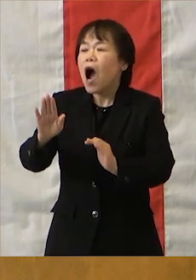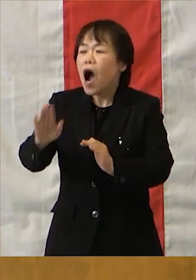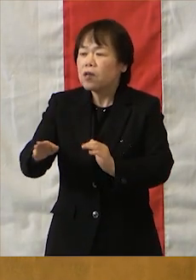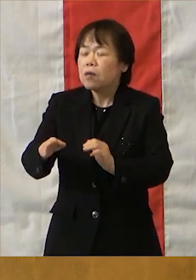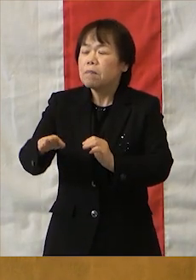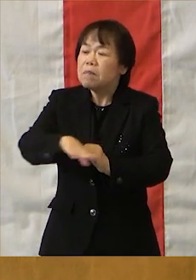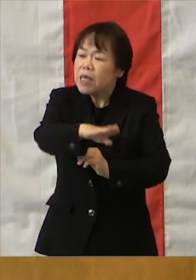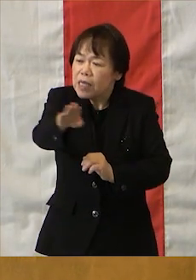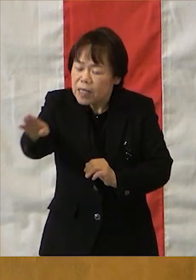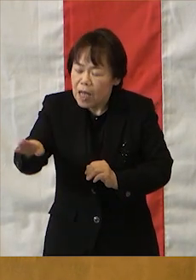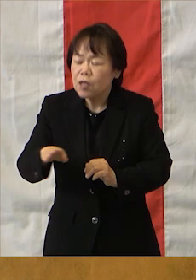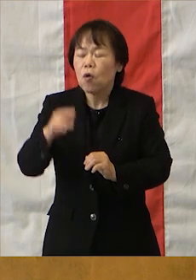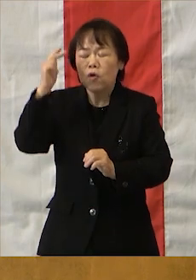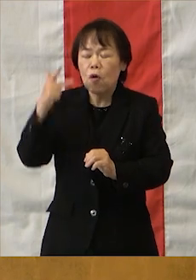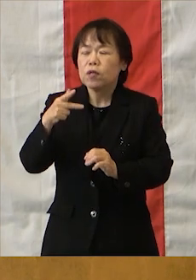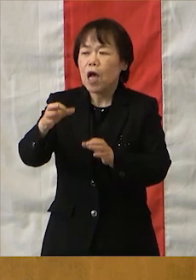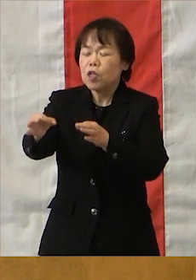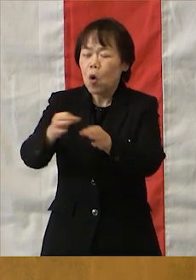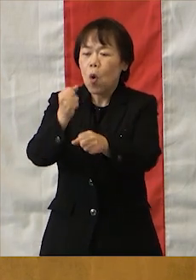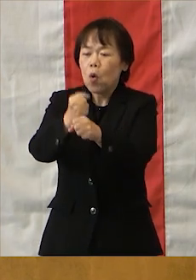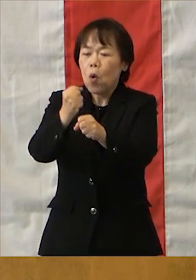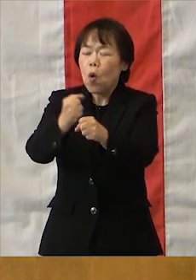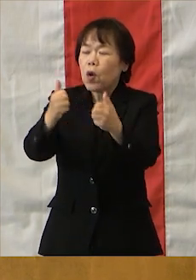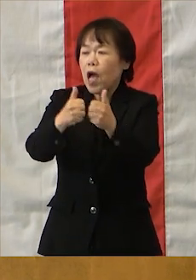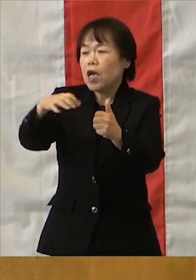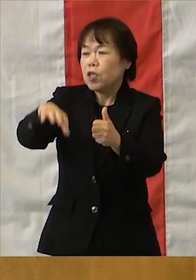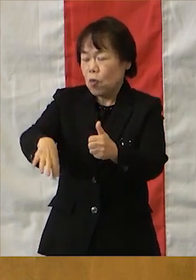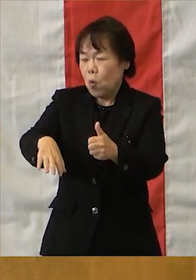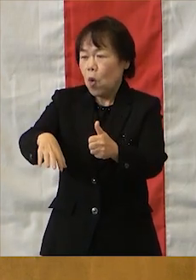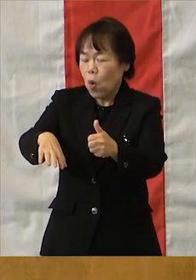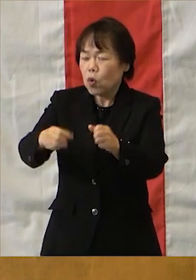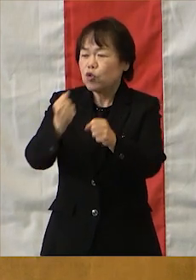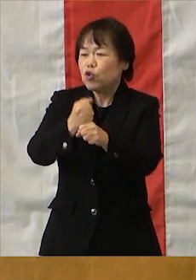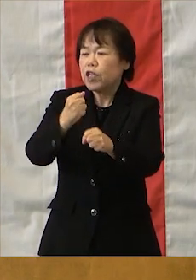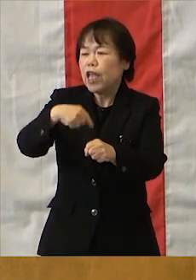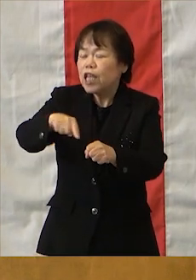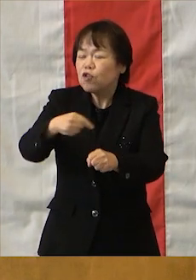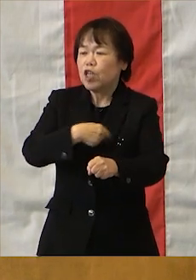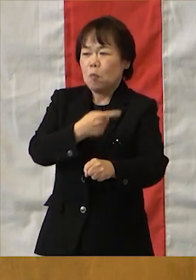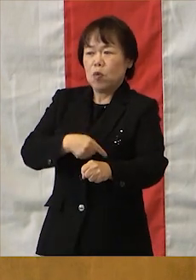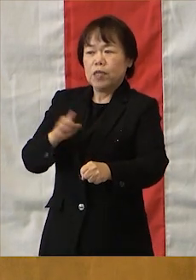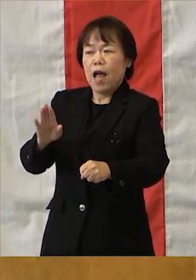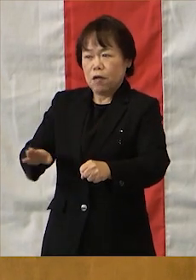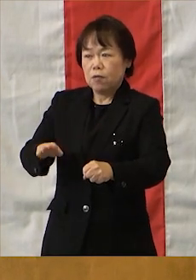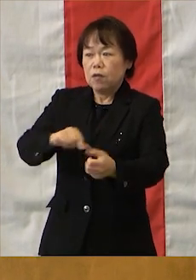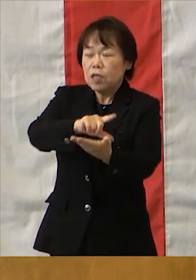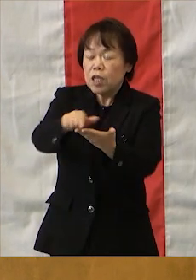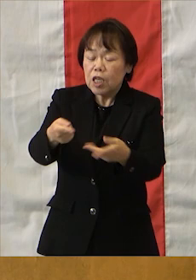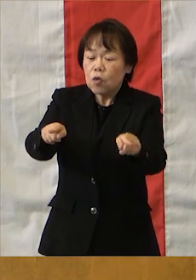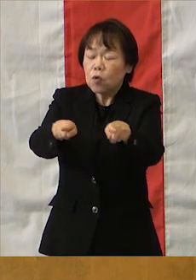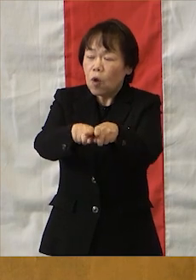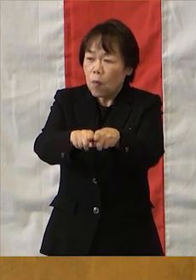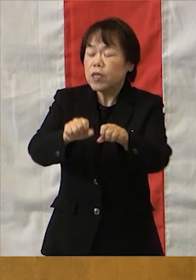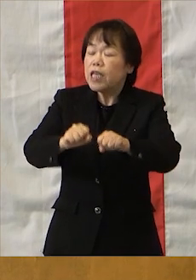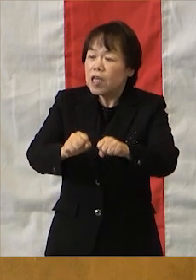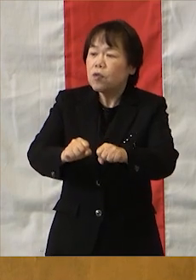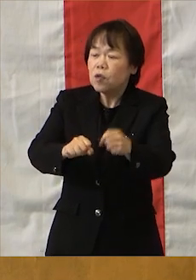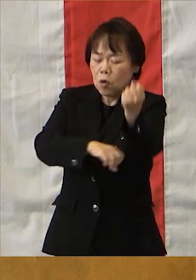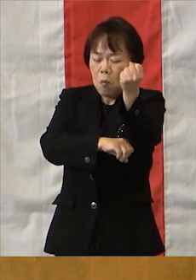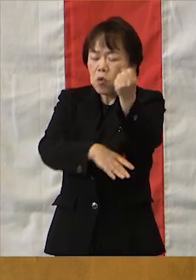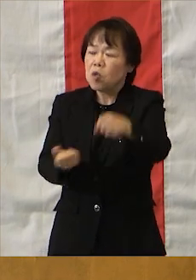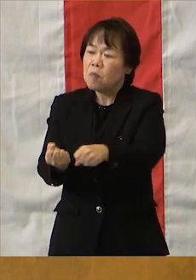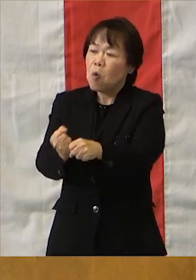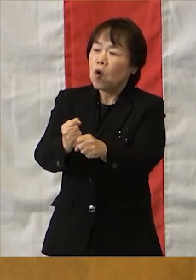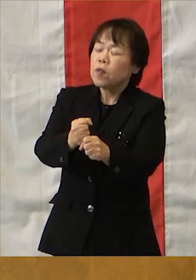みんなの横須賀商工会議所を作っていく所存ですまた地域と共に生きるという原点に